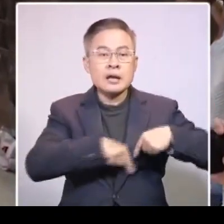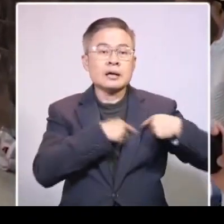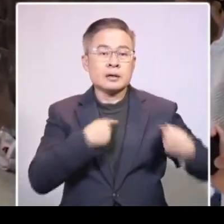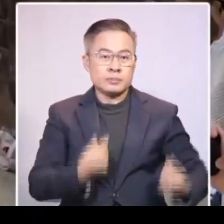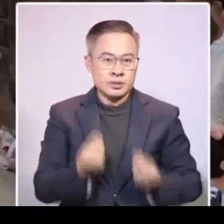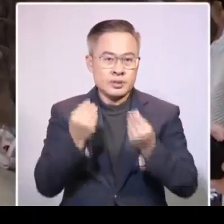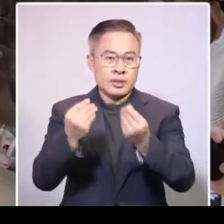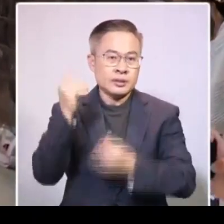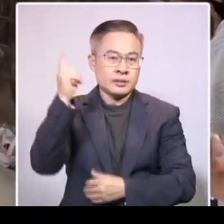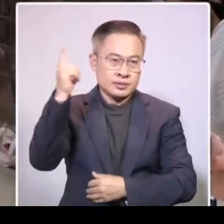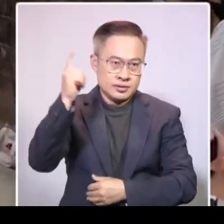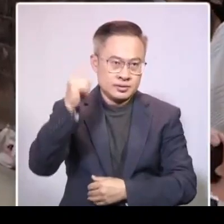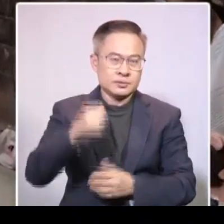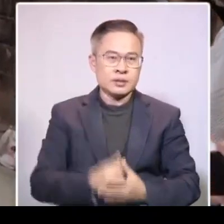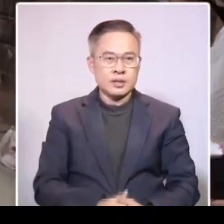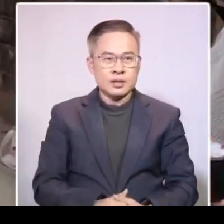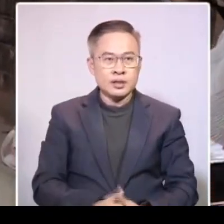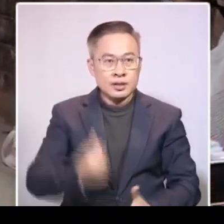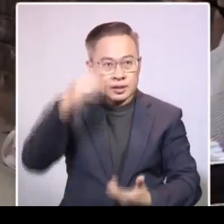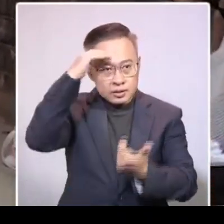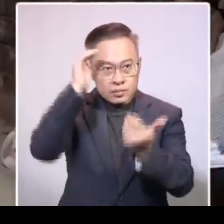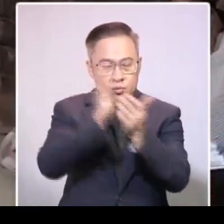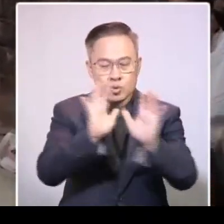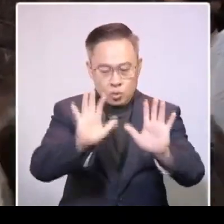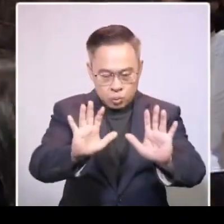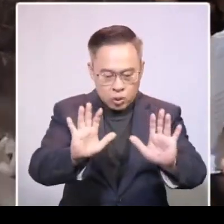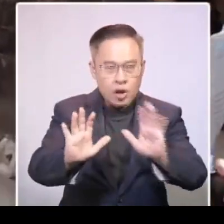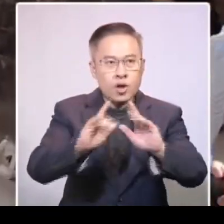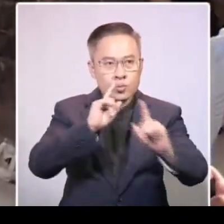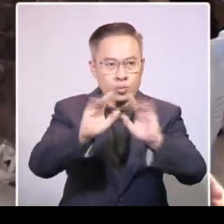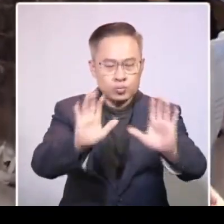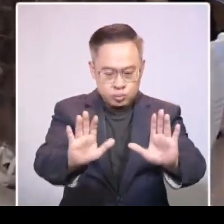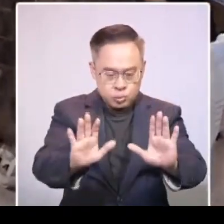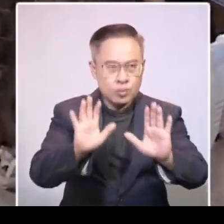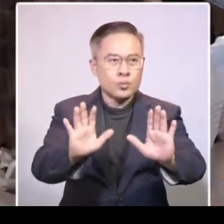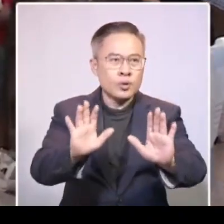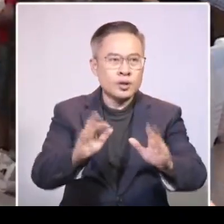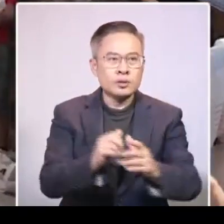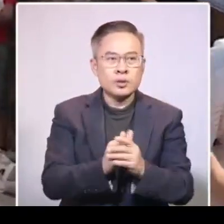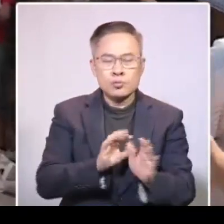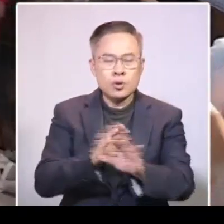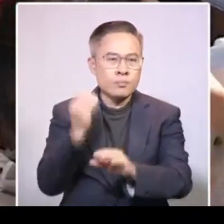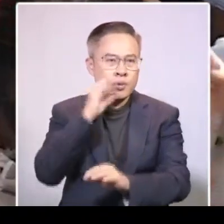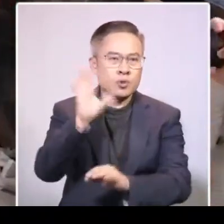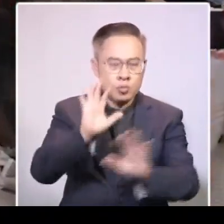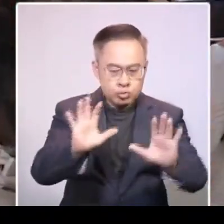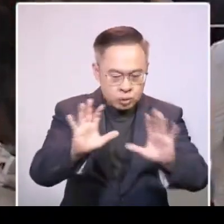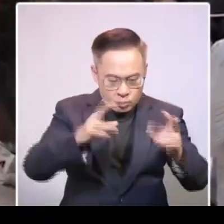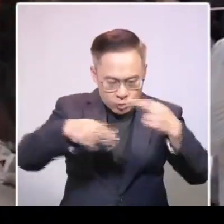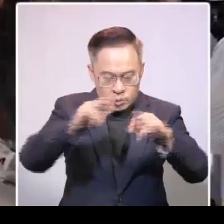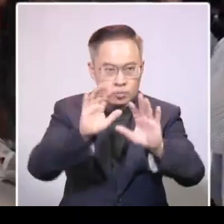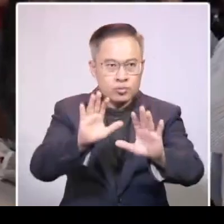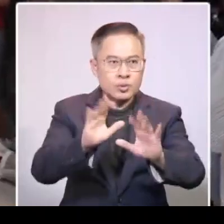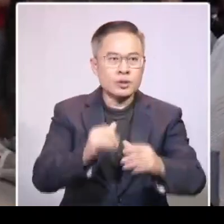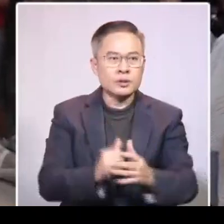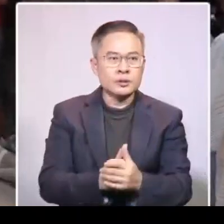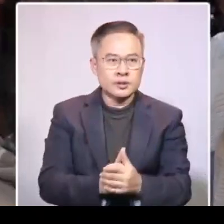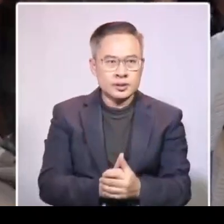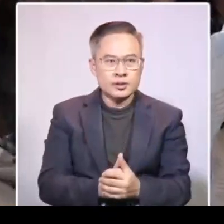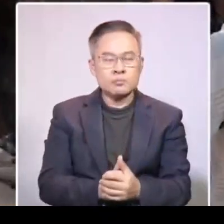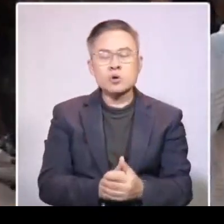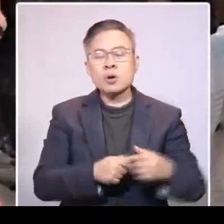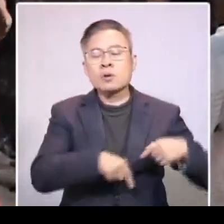จนายทักษิณชินวัตรโดยเจ้าหน้าที่ตำรวจได้เข้าไปประสานงานและขอให้อยู่ในจุดที่จัดไว้เพื่อดูแลความปลอดภัยและจัดระเบียบ